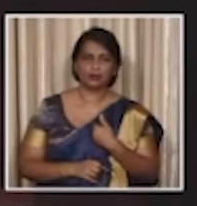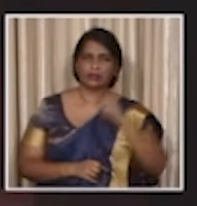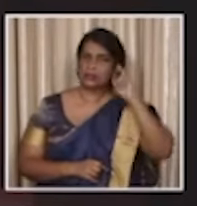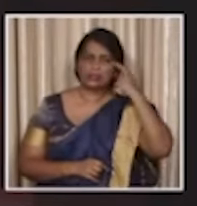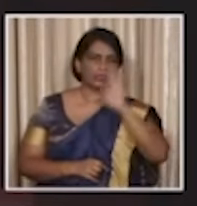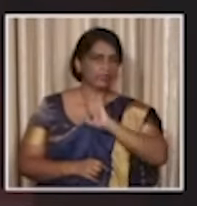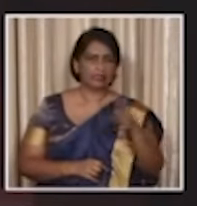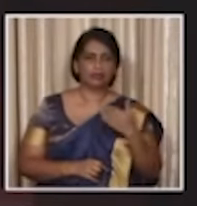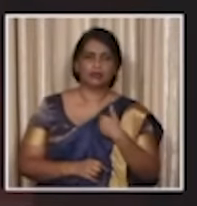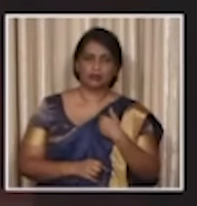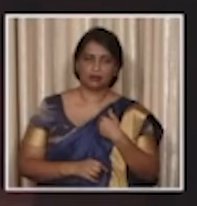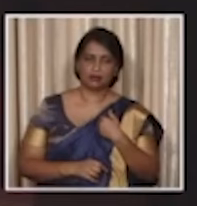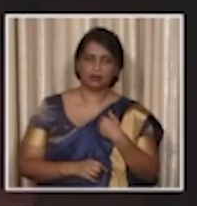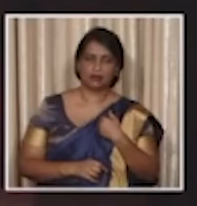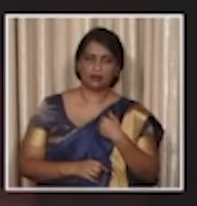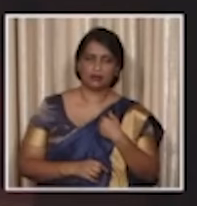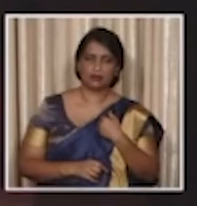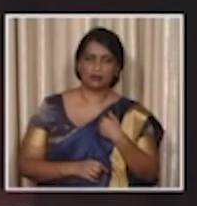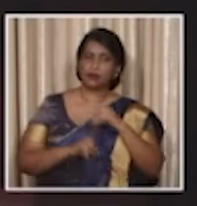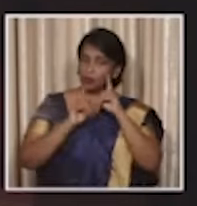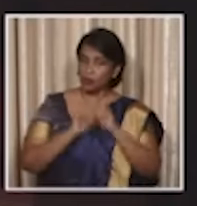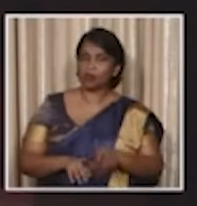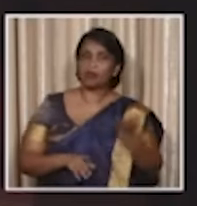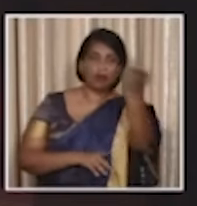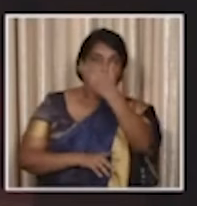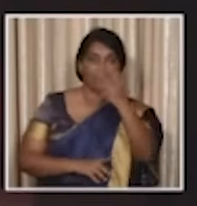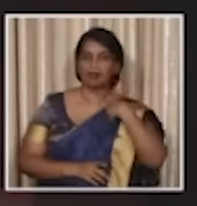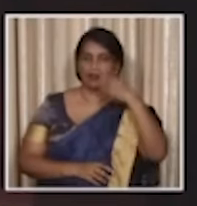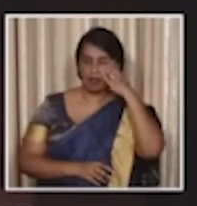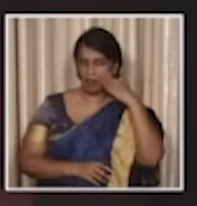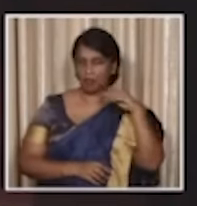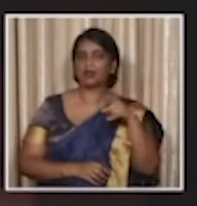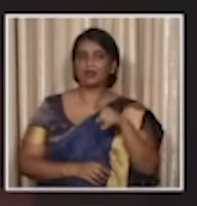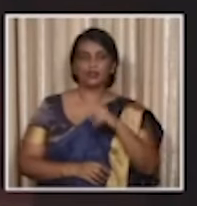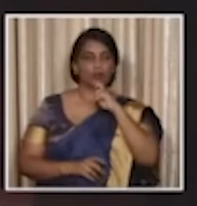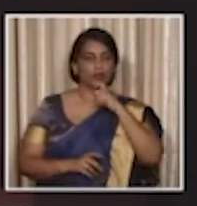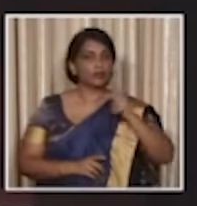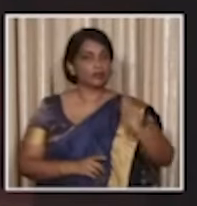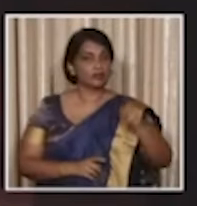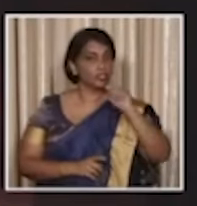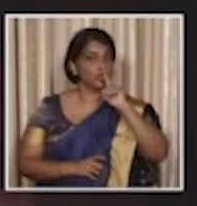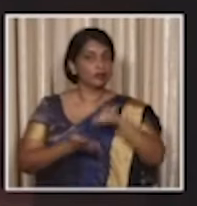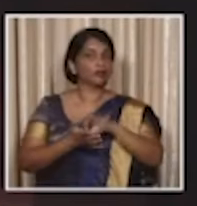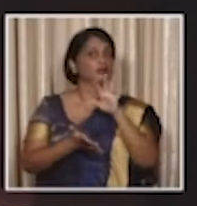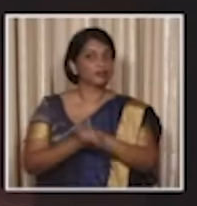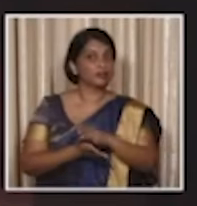කණගාටු වෙන්නේ නැහැ. මේ හාදයොන්ට අමතකයි ශ්‍රේෂ්ඨාධිකරණය දුන්න